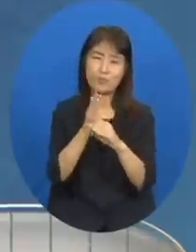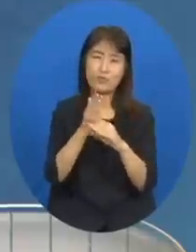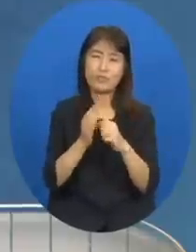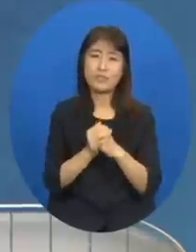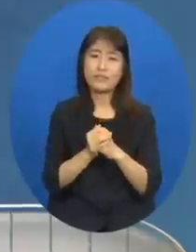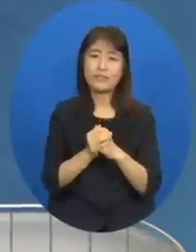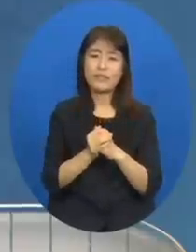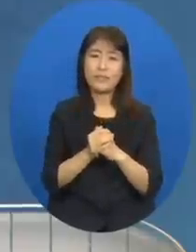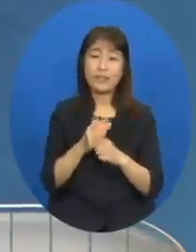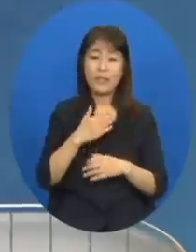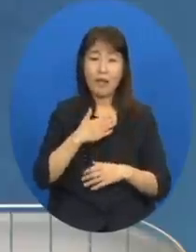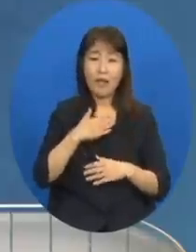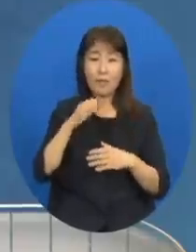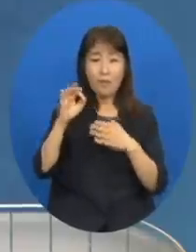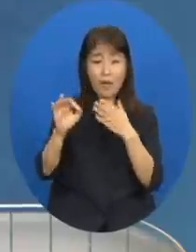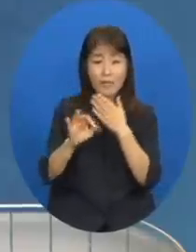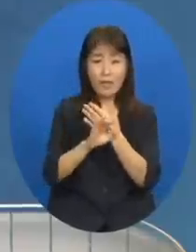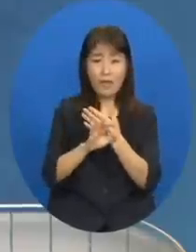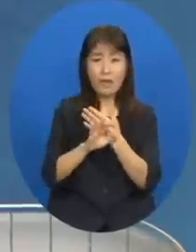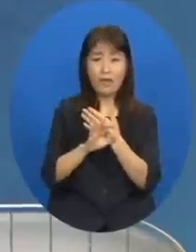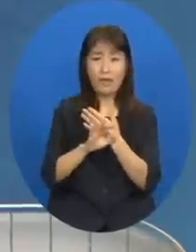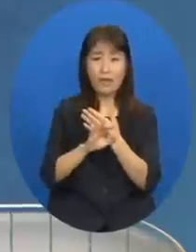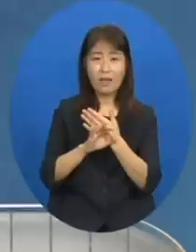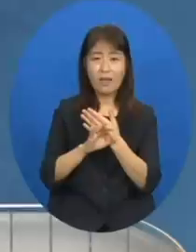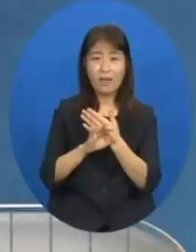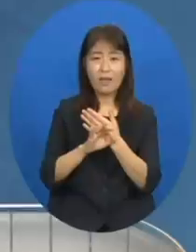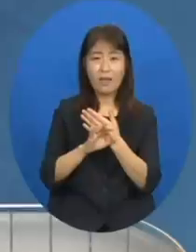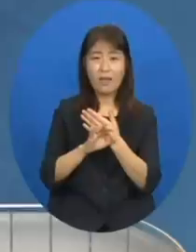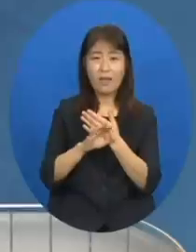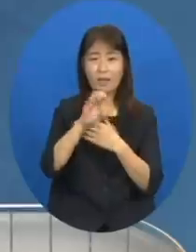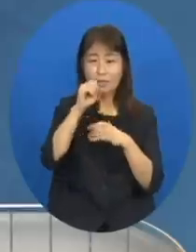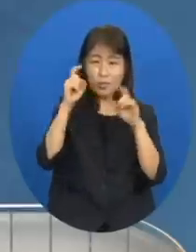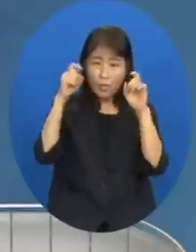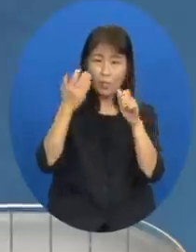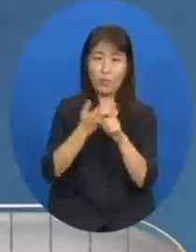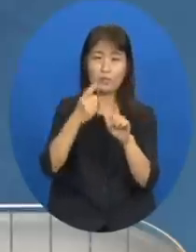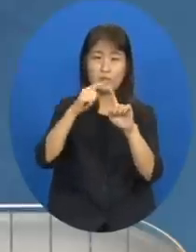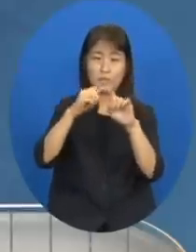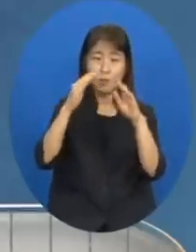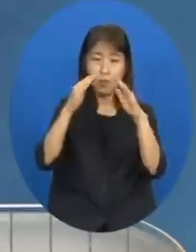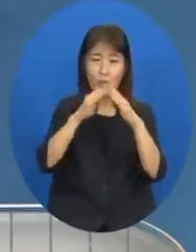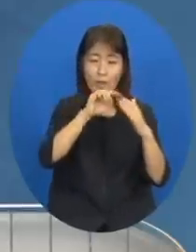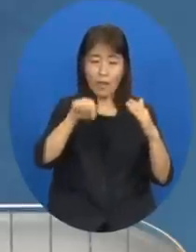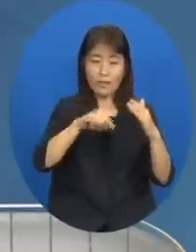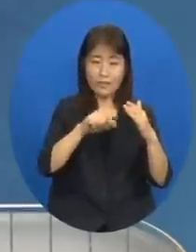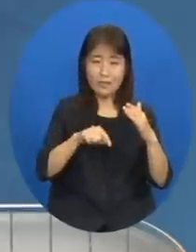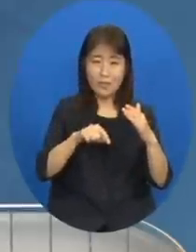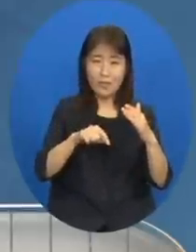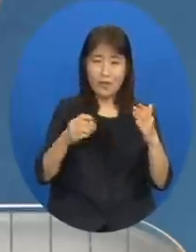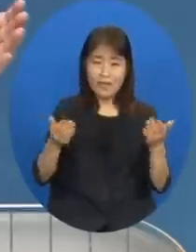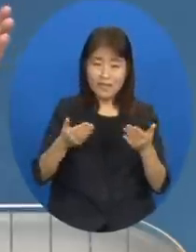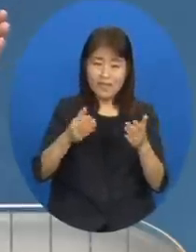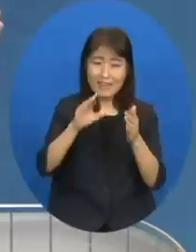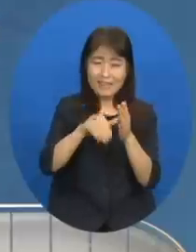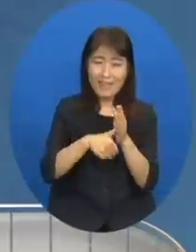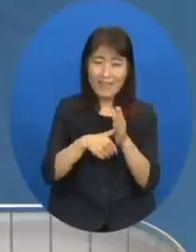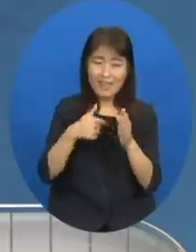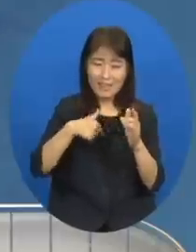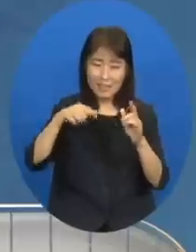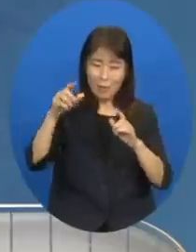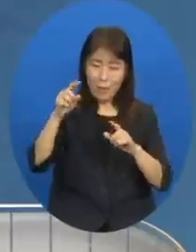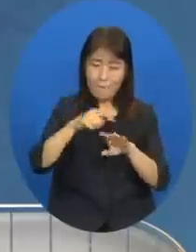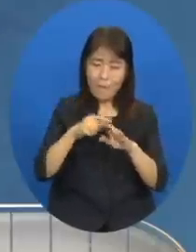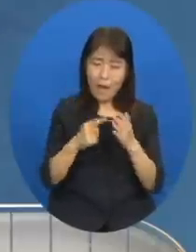제가 만약에 이런 자세로 내가 선한목자교회에서 목회할 때 목회했었으면 얼마나 좋았을까